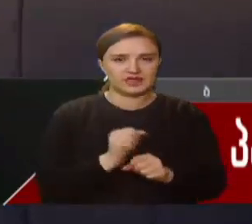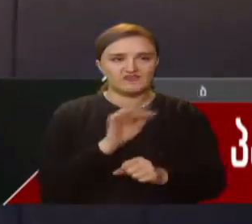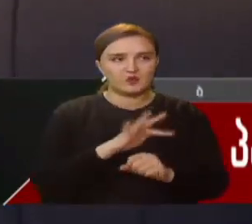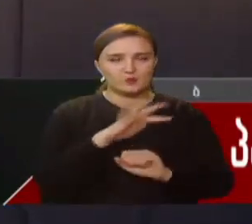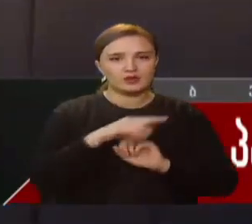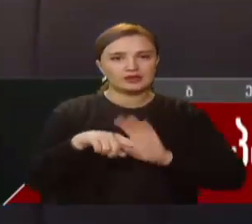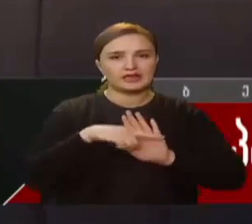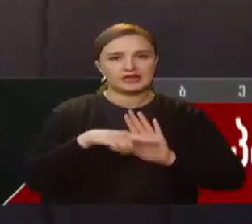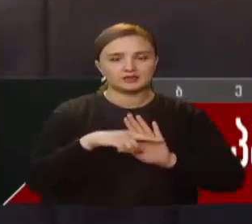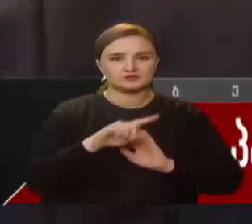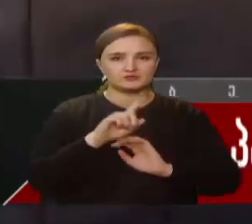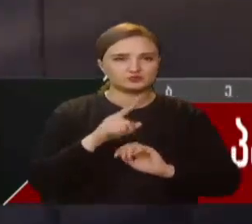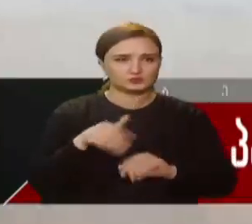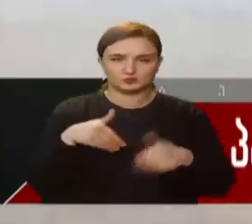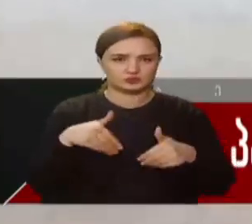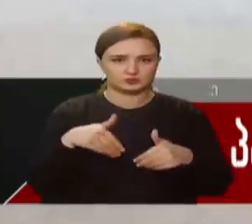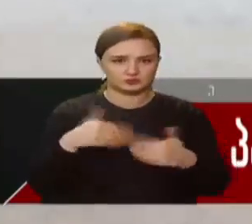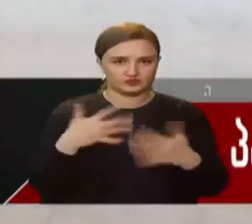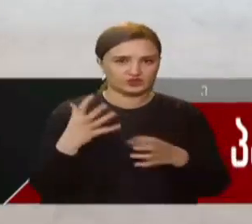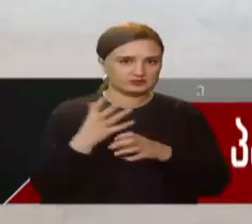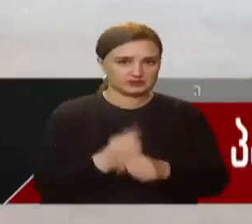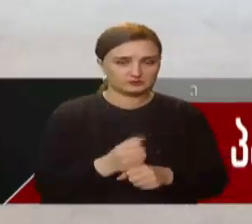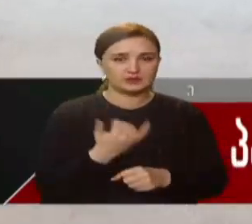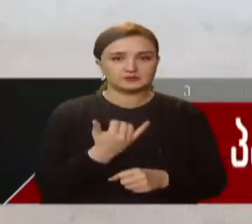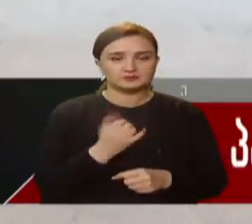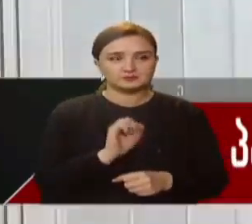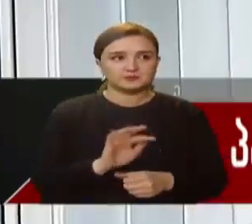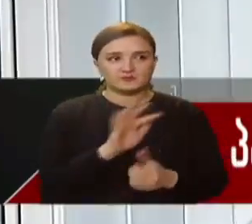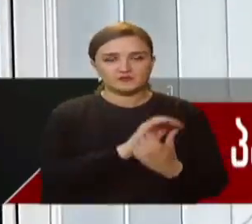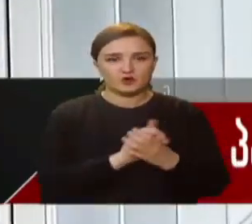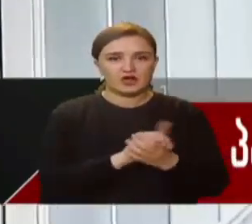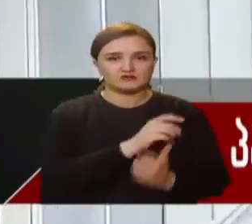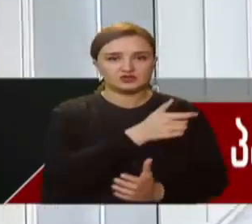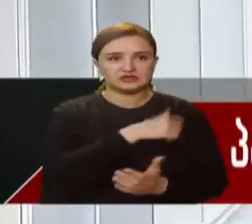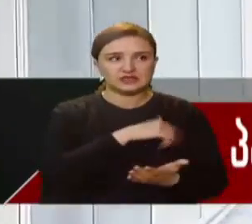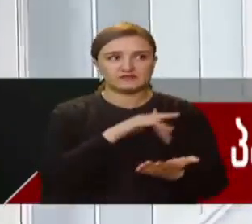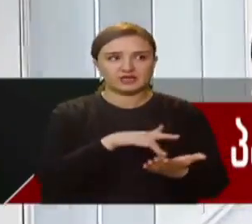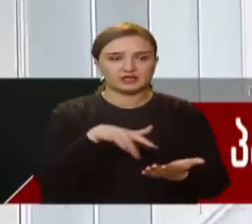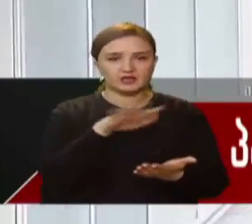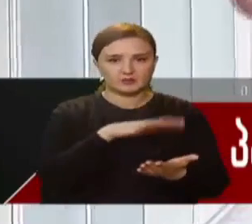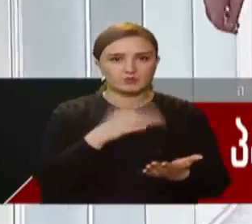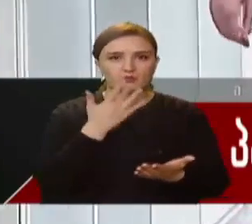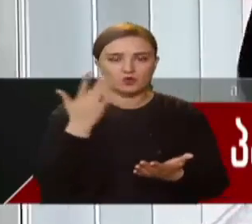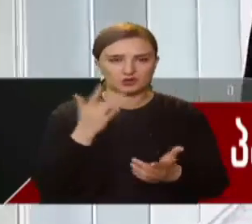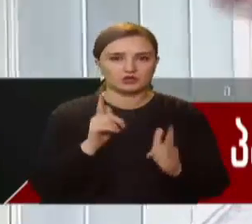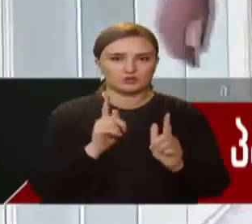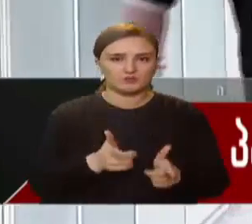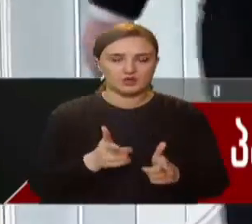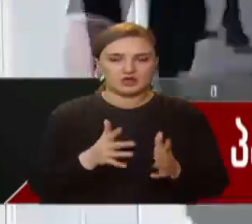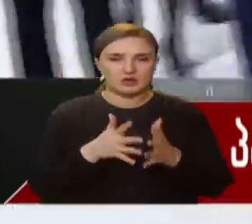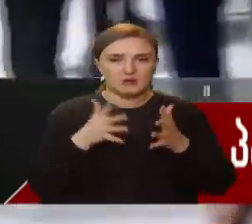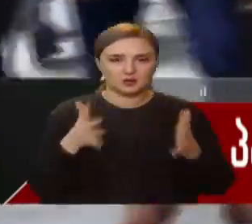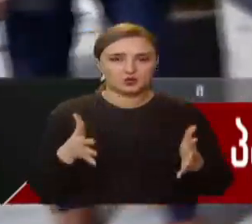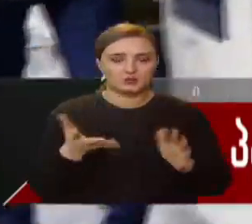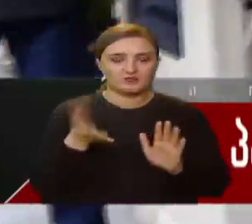ევროსკეპტიციზმი ევროკავშირის წევრ ქვეყნებში და ახლა ევროკავშირის წევრი ქვეყნები არიან ევროკავშირის გაფართოების პოლიტიკის ძიების პროცესში, ამ პროცესში